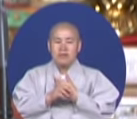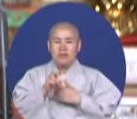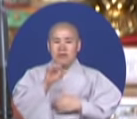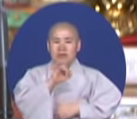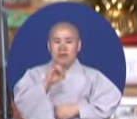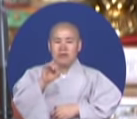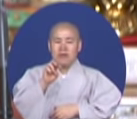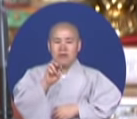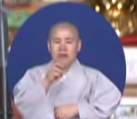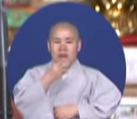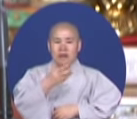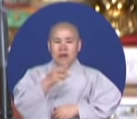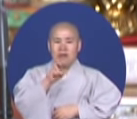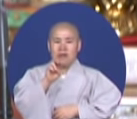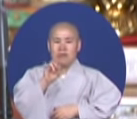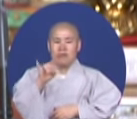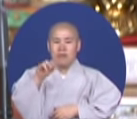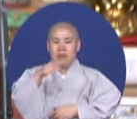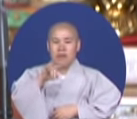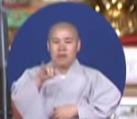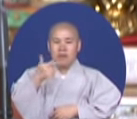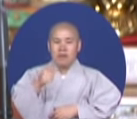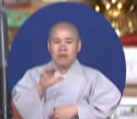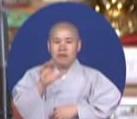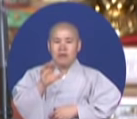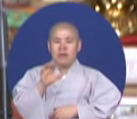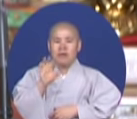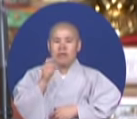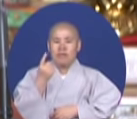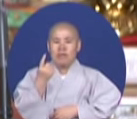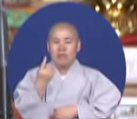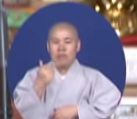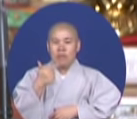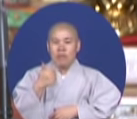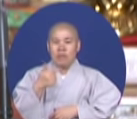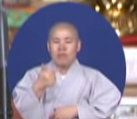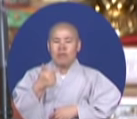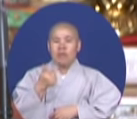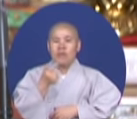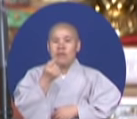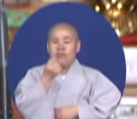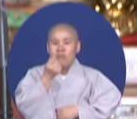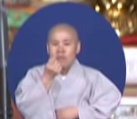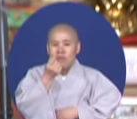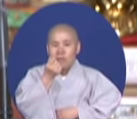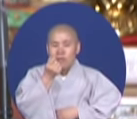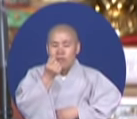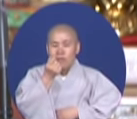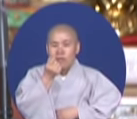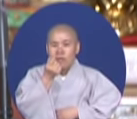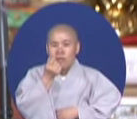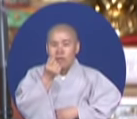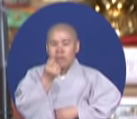일미진이 온법계고 그 불지에서 보면 하나의 작은